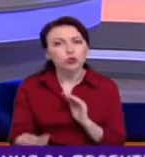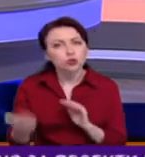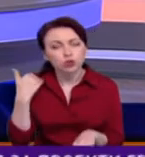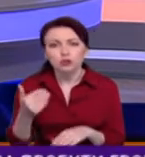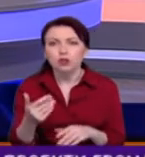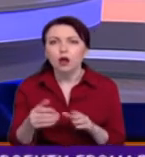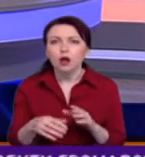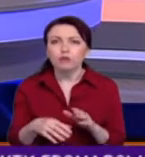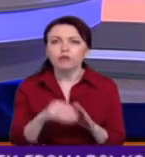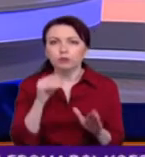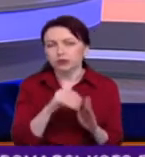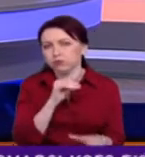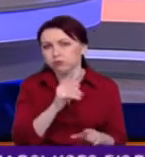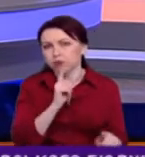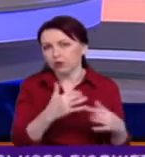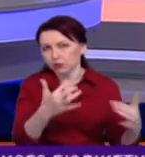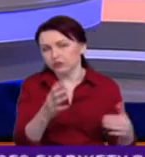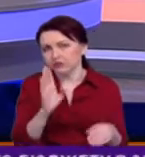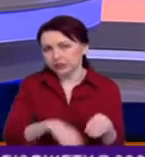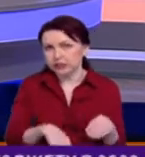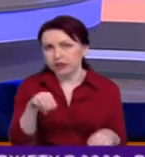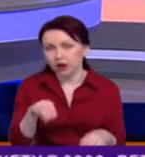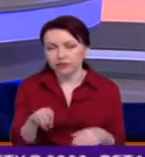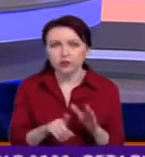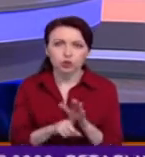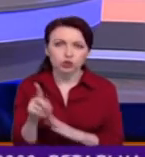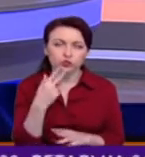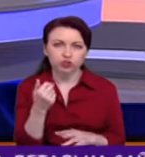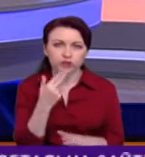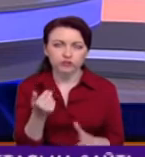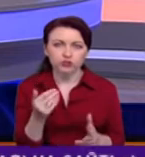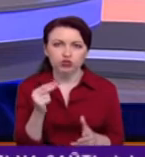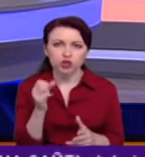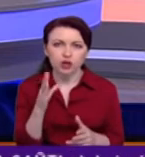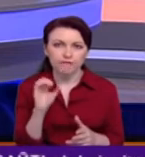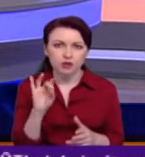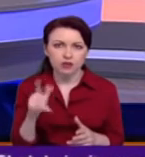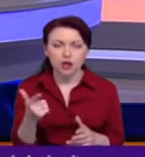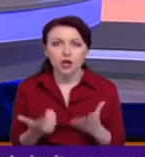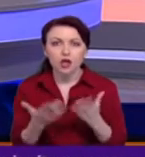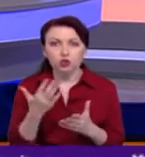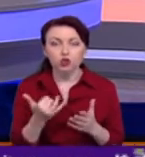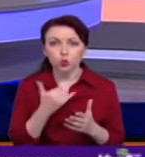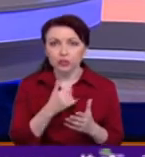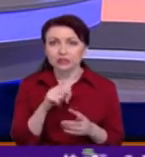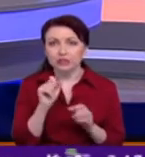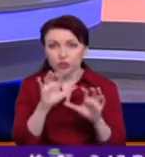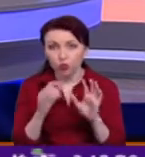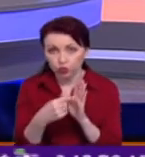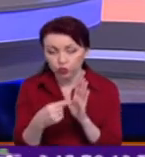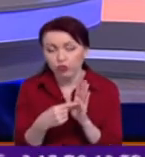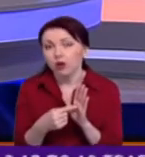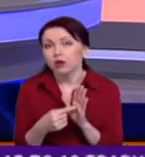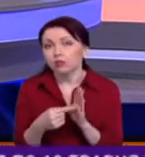вибори в кінці травня, на початку червня, якщо у нас за законом